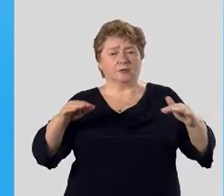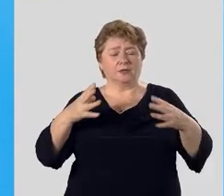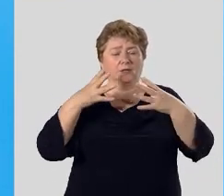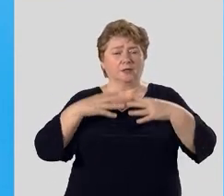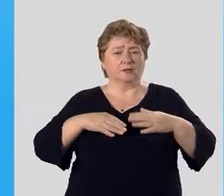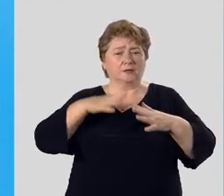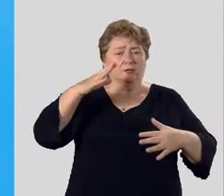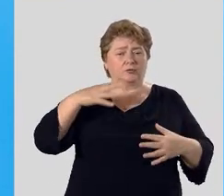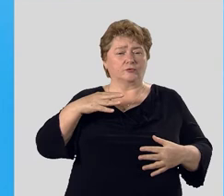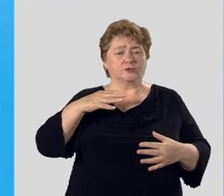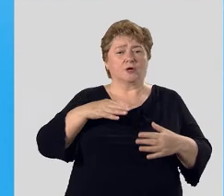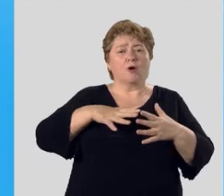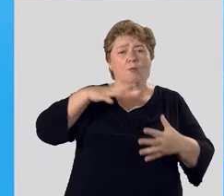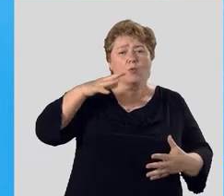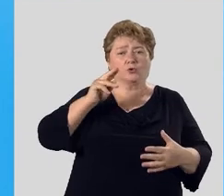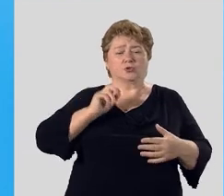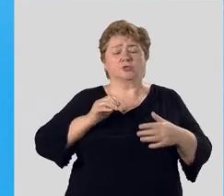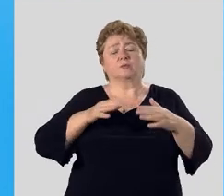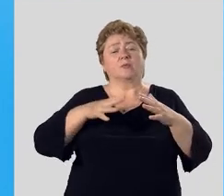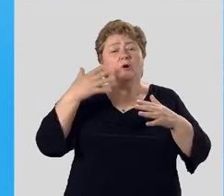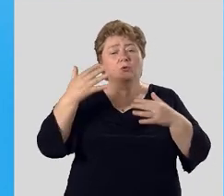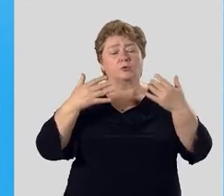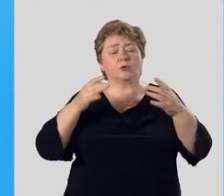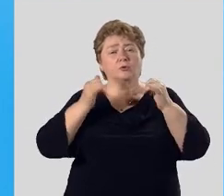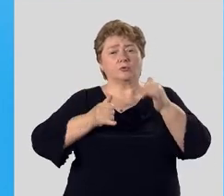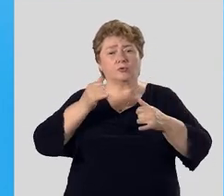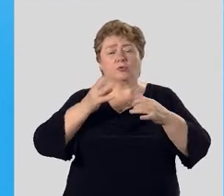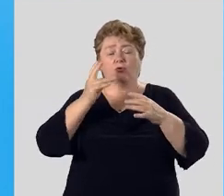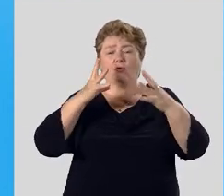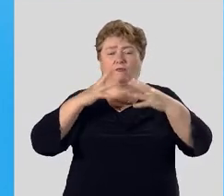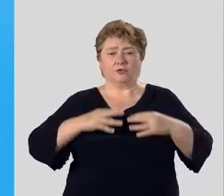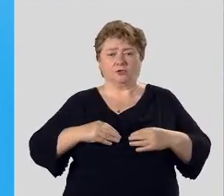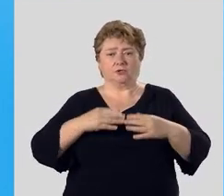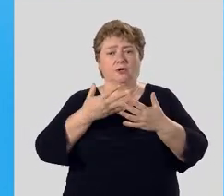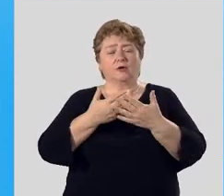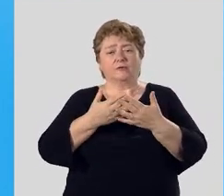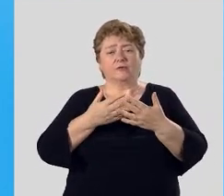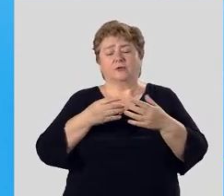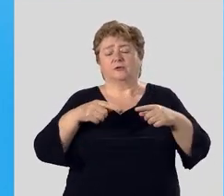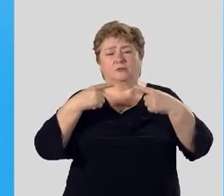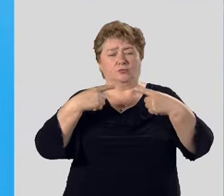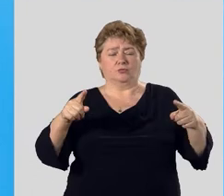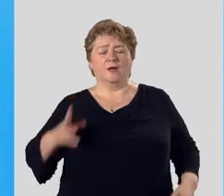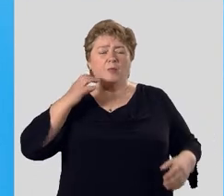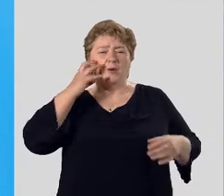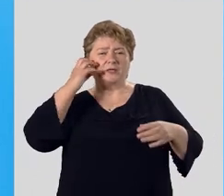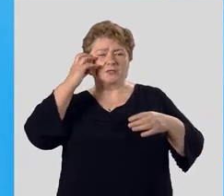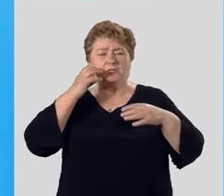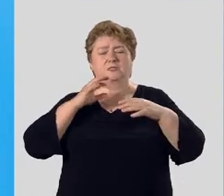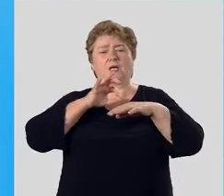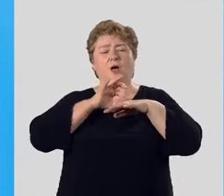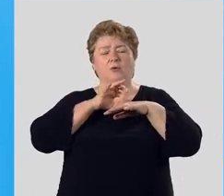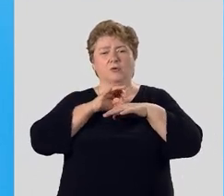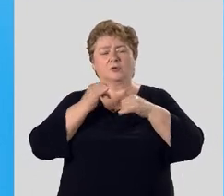туловища преобладает над длиной конечностью. Однако внешний вид совершенно иной. Морщинистая